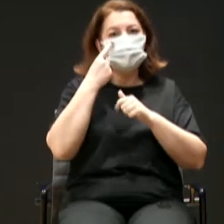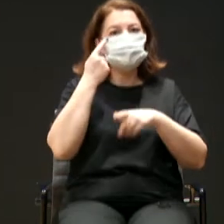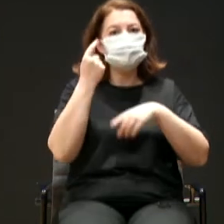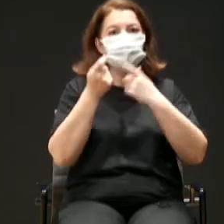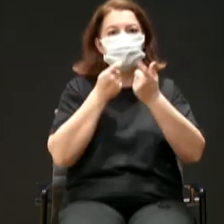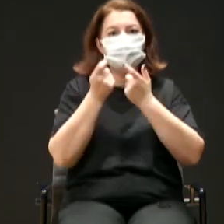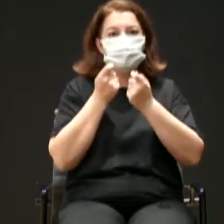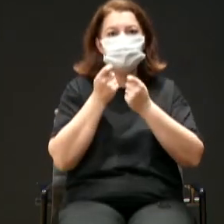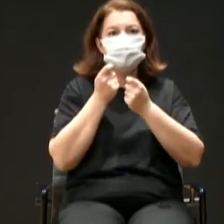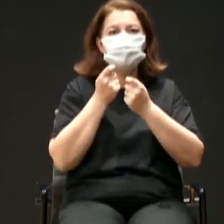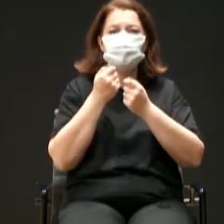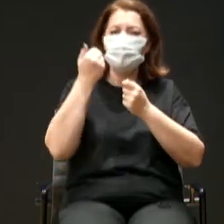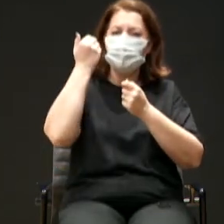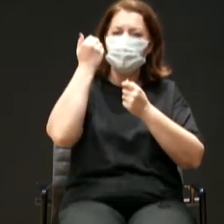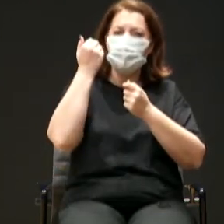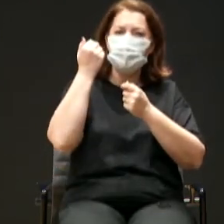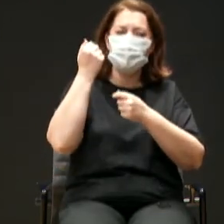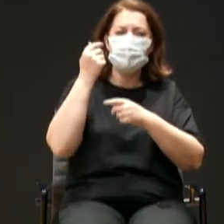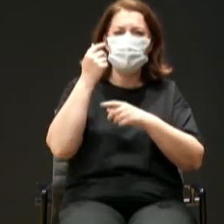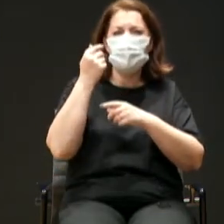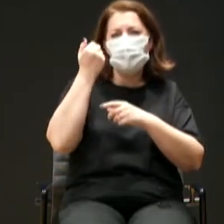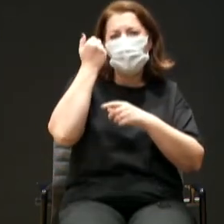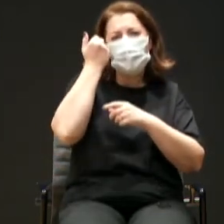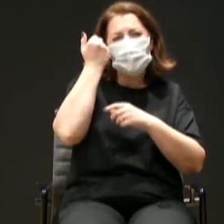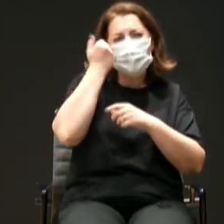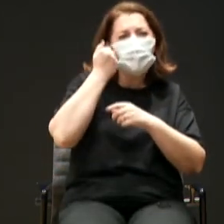çalışanını kandırıyor bu zamları gizleyerek.